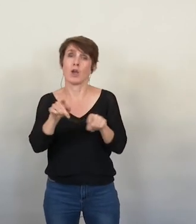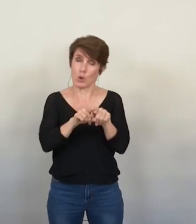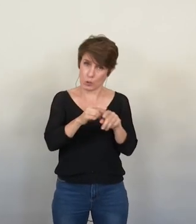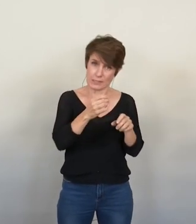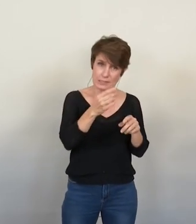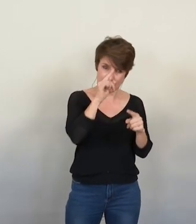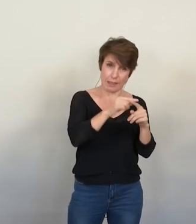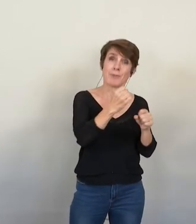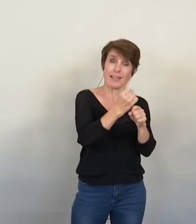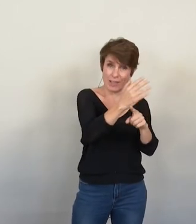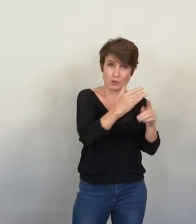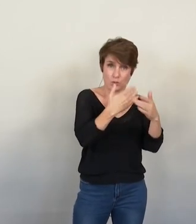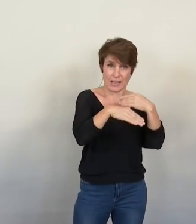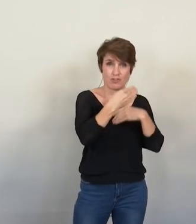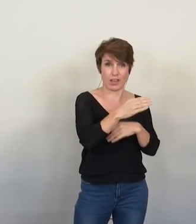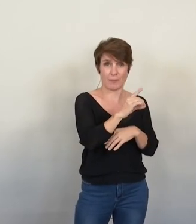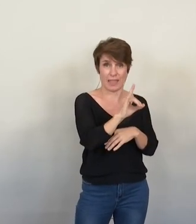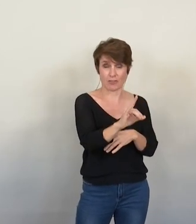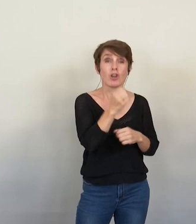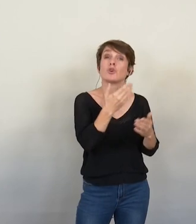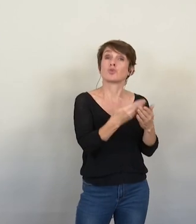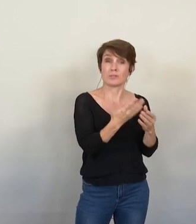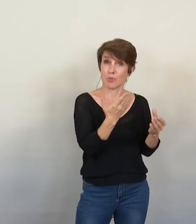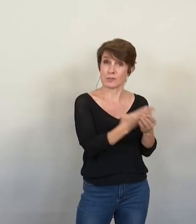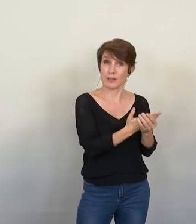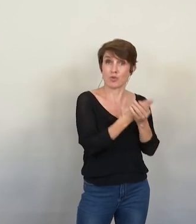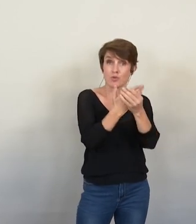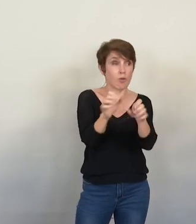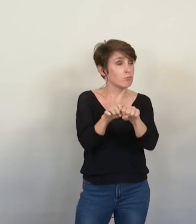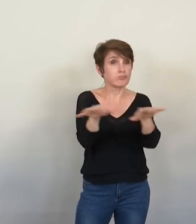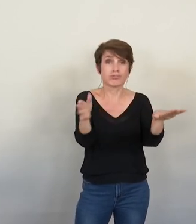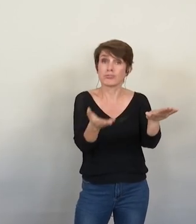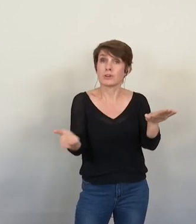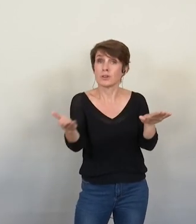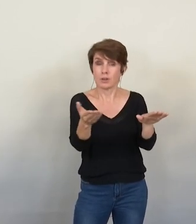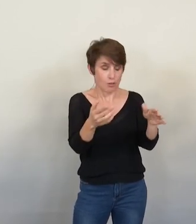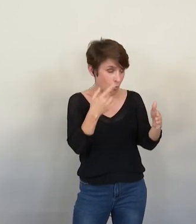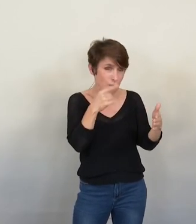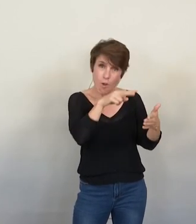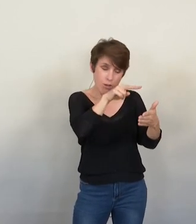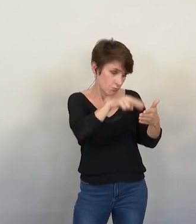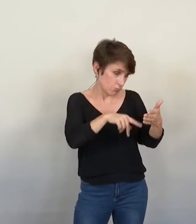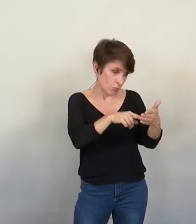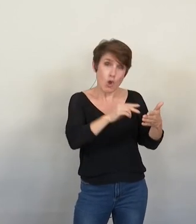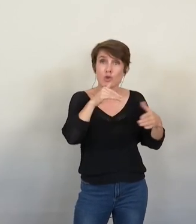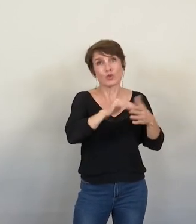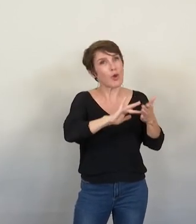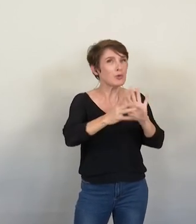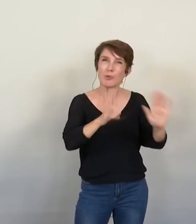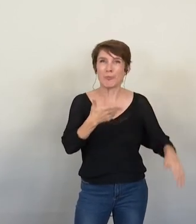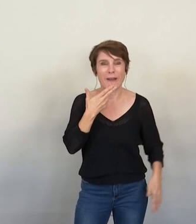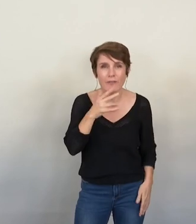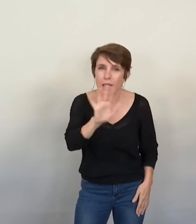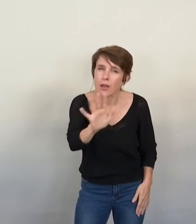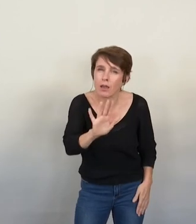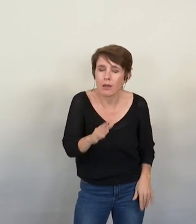MDH c'est d'ailleurs pour ça que nous fournissons des documents dans lesquels c'est pas tout à la louange de ce qui est fait c'est on peut à la fois dire qu'elle a un